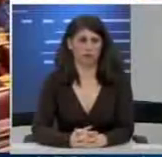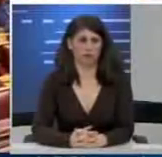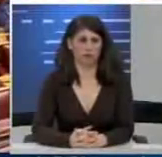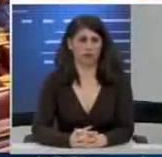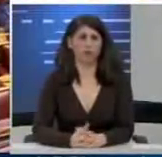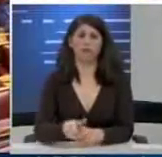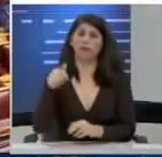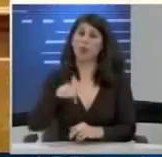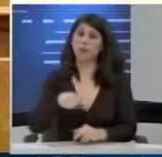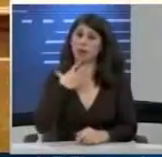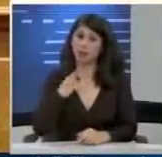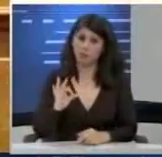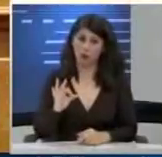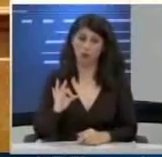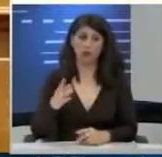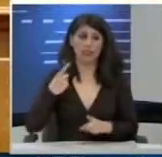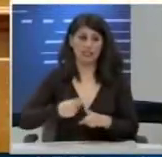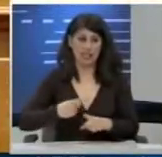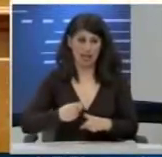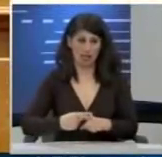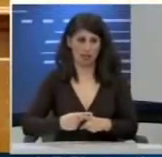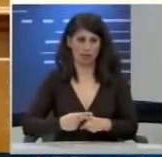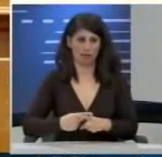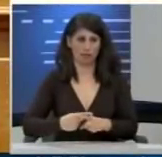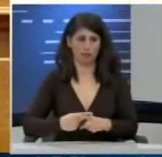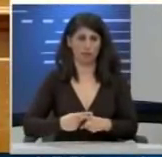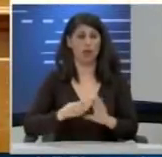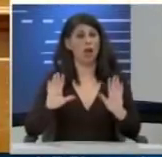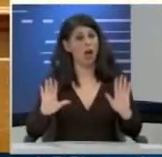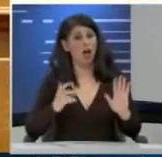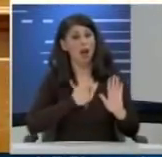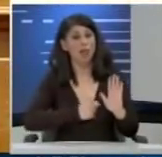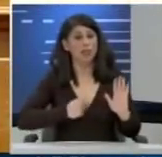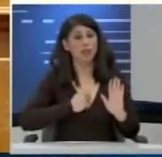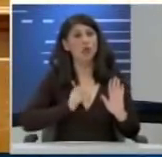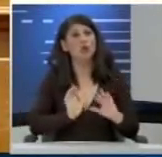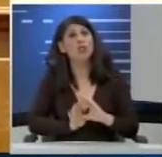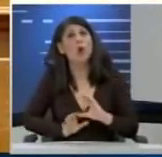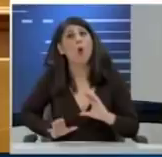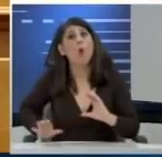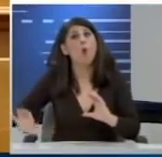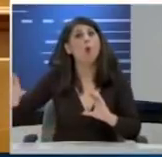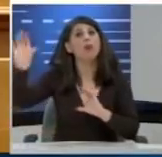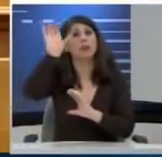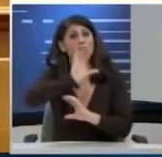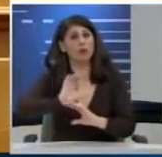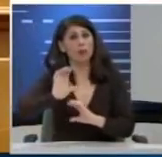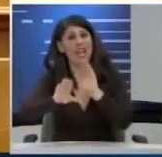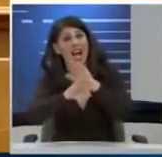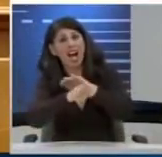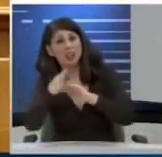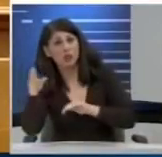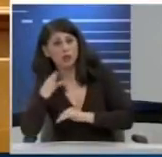Σήμερα λοιπόν και στην Ελλάδα, αλλά δυστυχώς σε όλη την Ευρώπη, η ακροδεξιά,